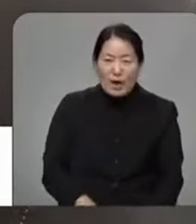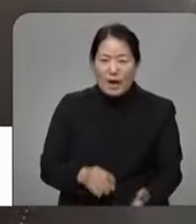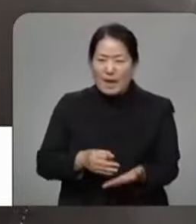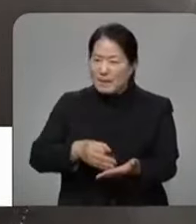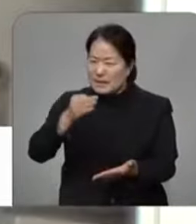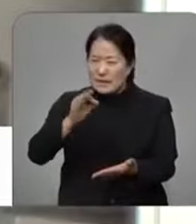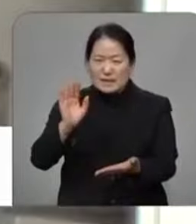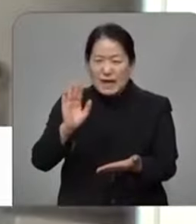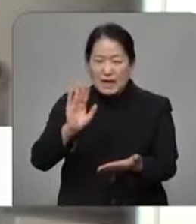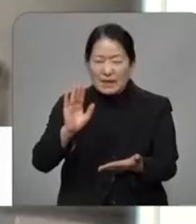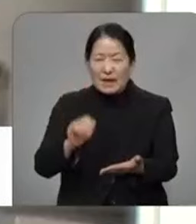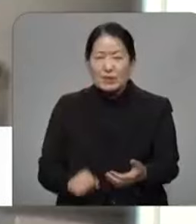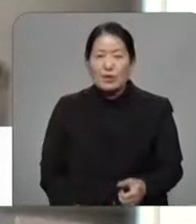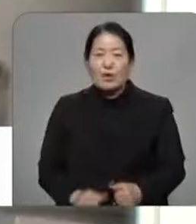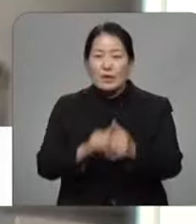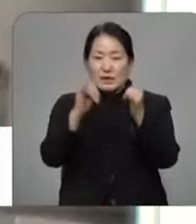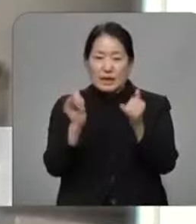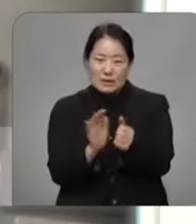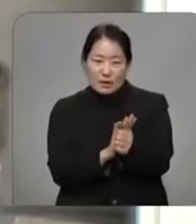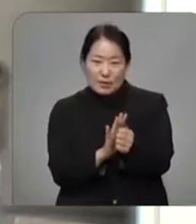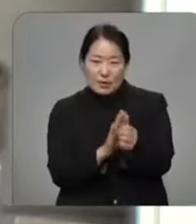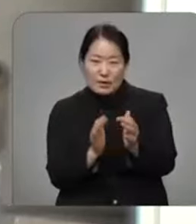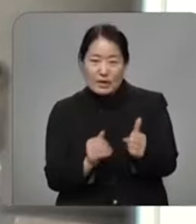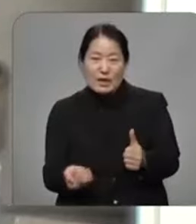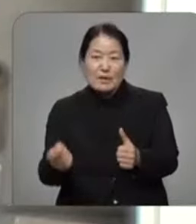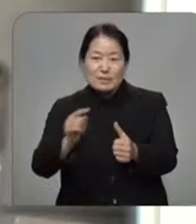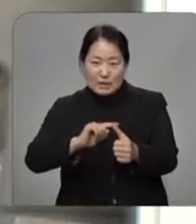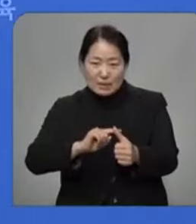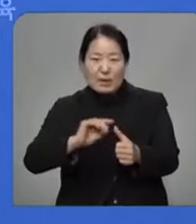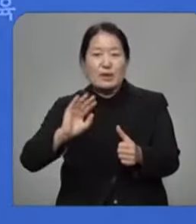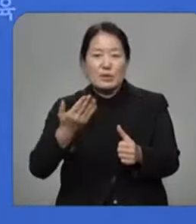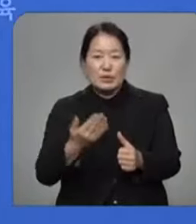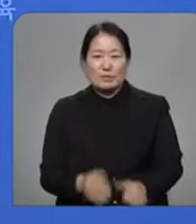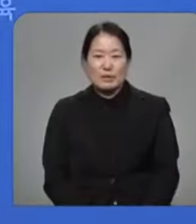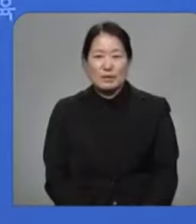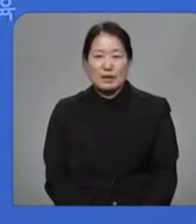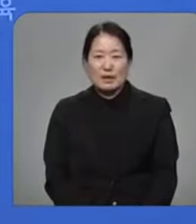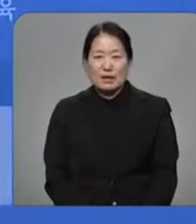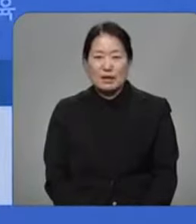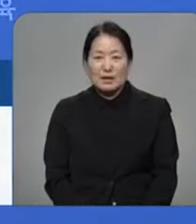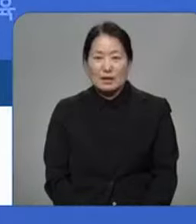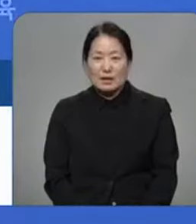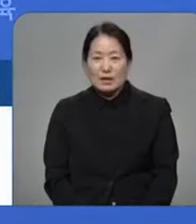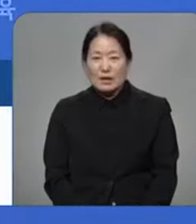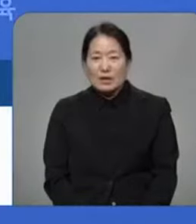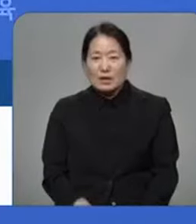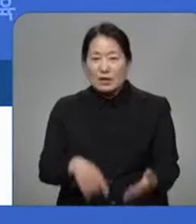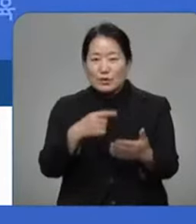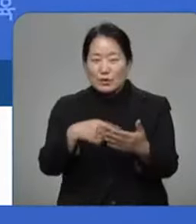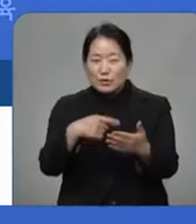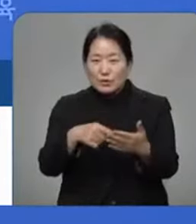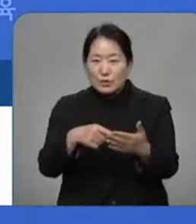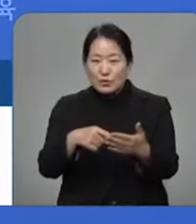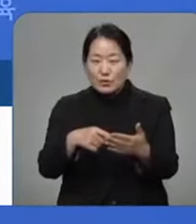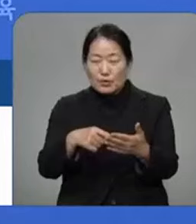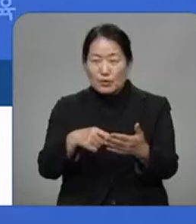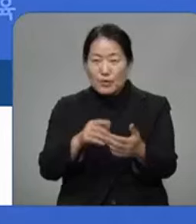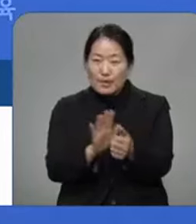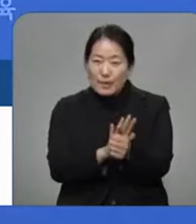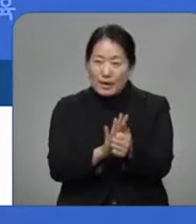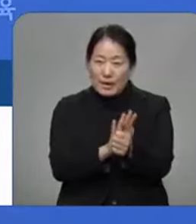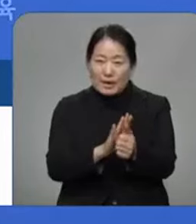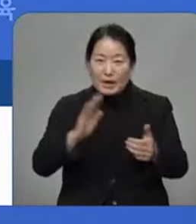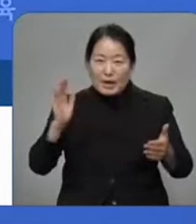배려 전형을 설치해 국제학교의 문턱을 낮춘다는 겁니다 교육적 배려대상 학생들이 입학할 수 있는